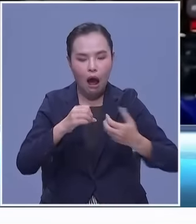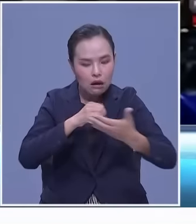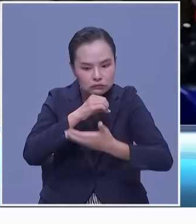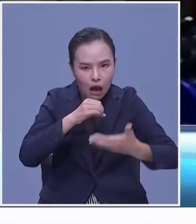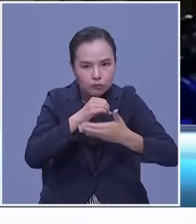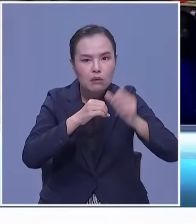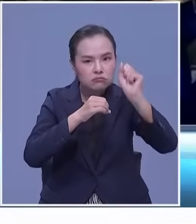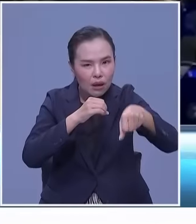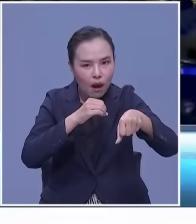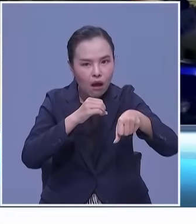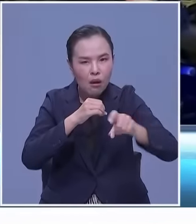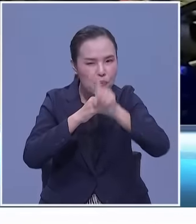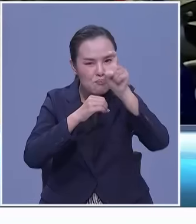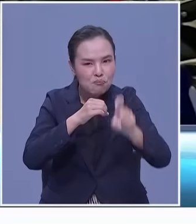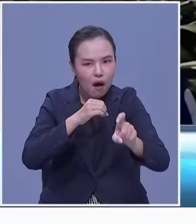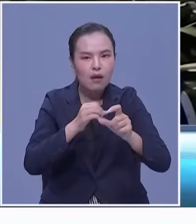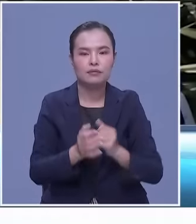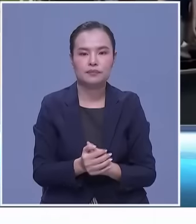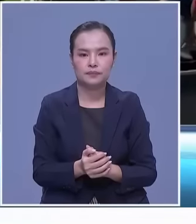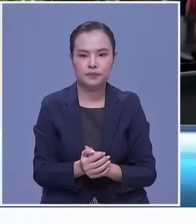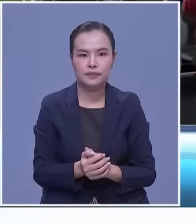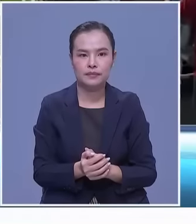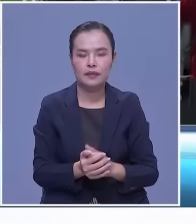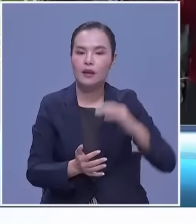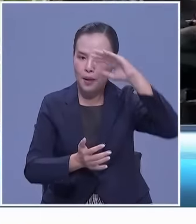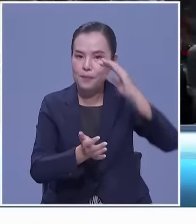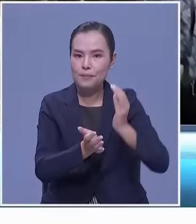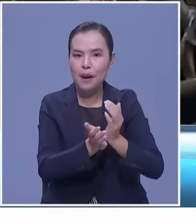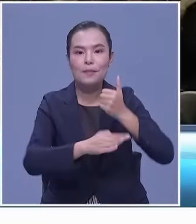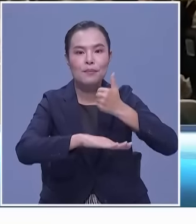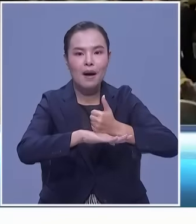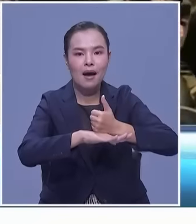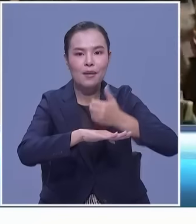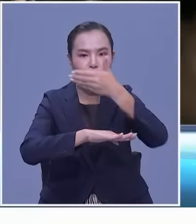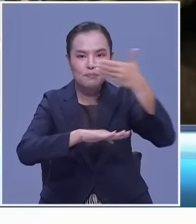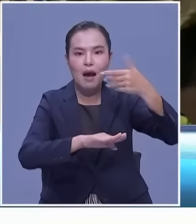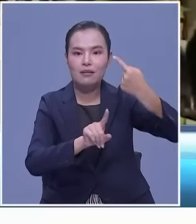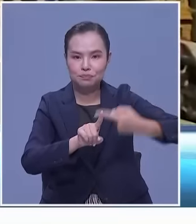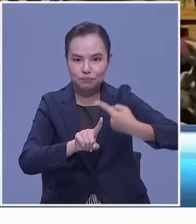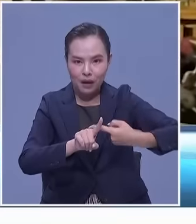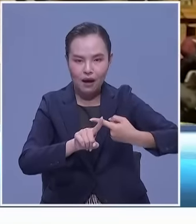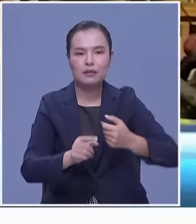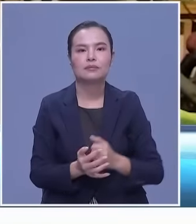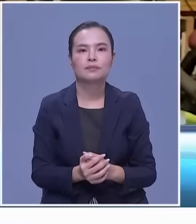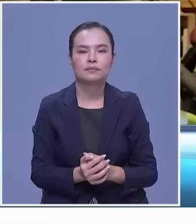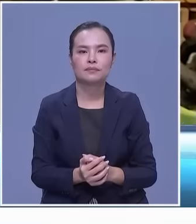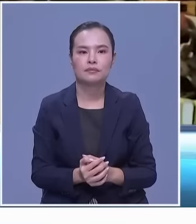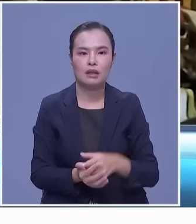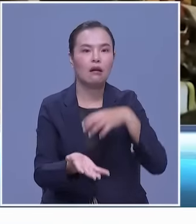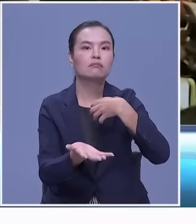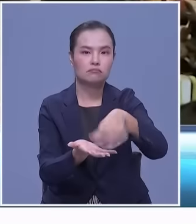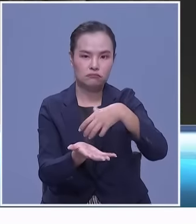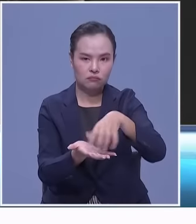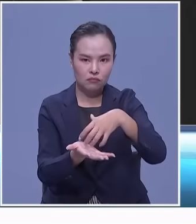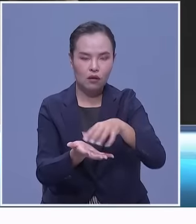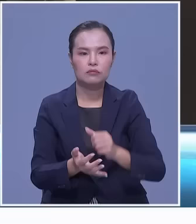ติดเข้ามาเกี่ยวข้องหรือไม่โดยพลตำรวจเอกิรัตพันเพชรนะครับรักษาราชการแทนผปตรก็รายงานนะ